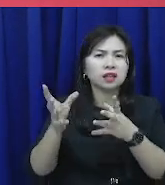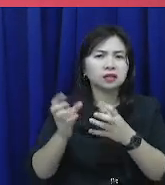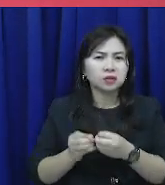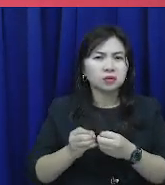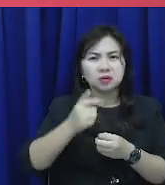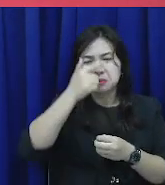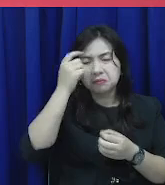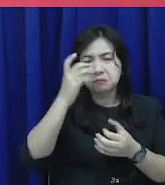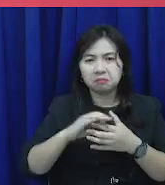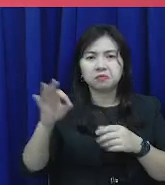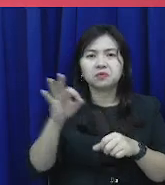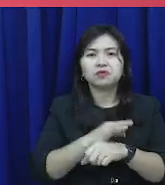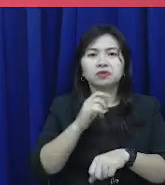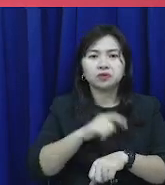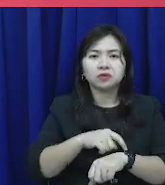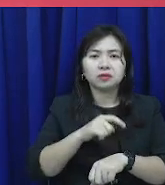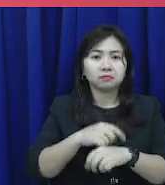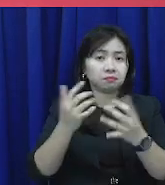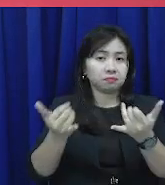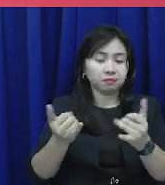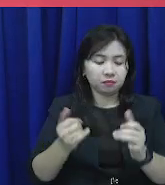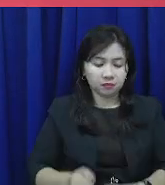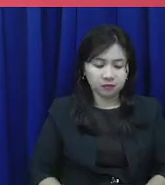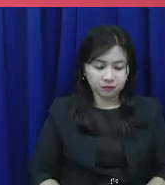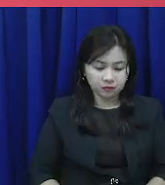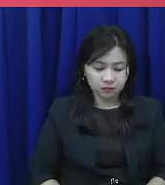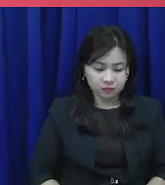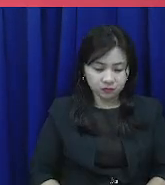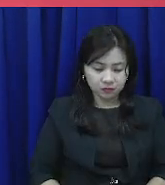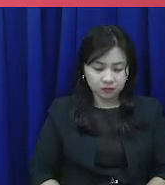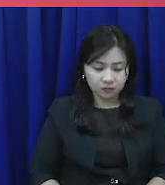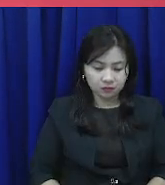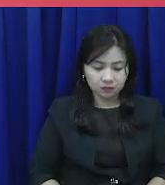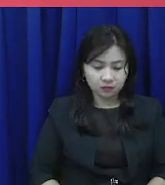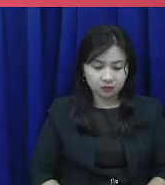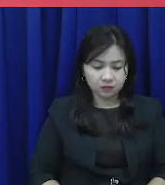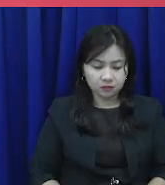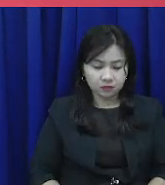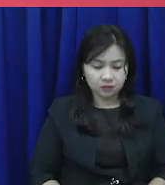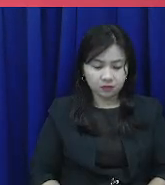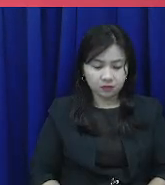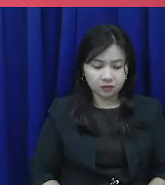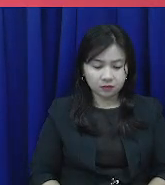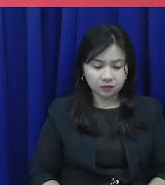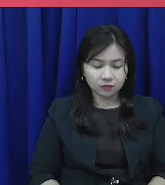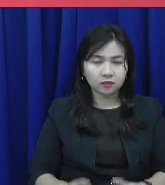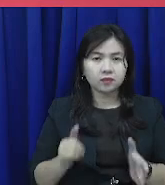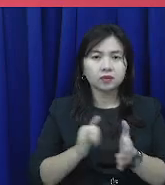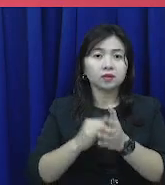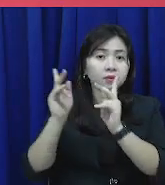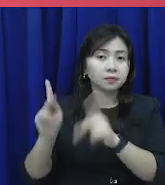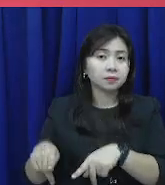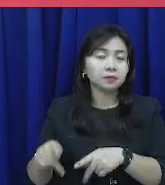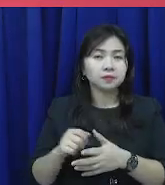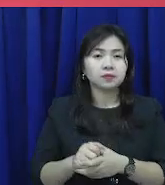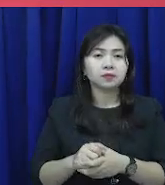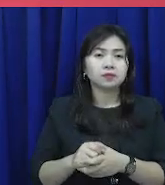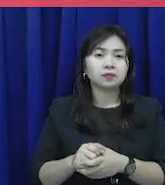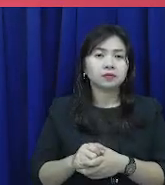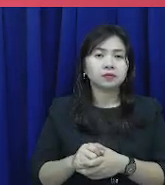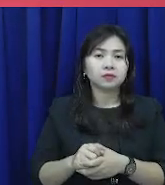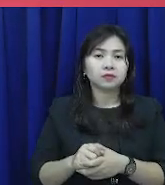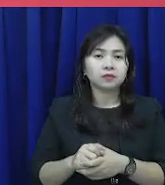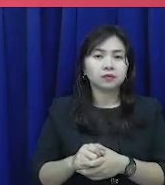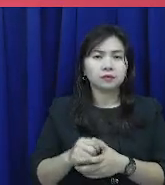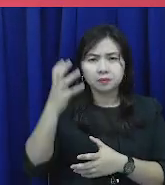time siya kaya ko hindi siya hindi pupwede yung tao na iyon ay magalit kung siya pagbintangan